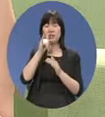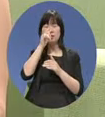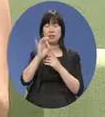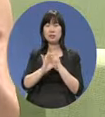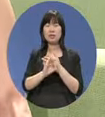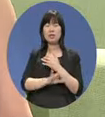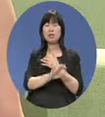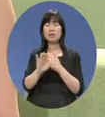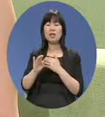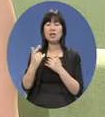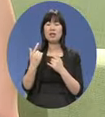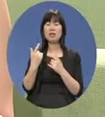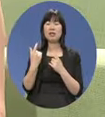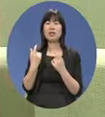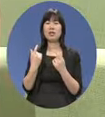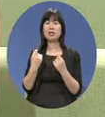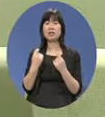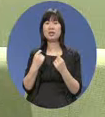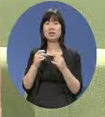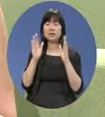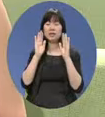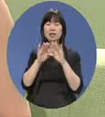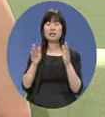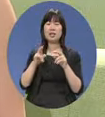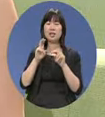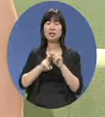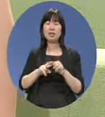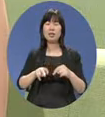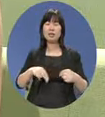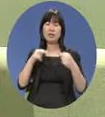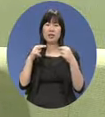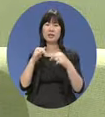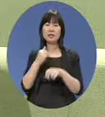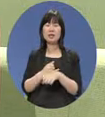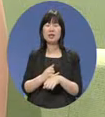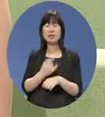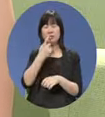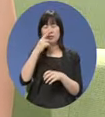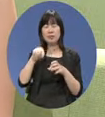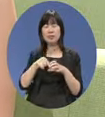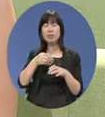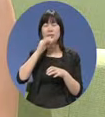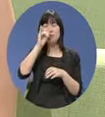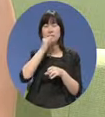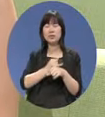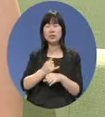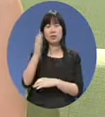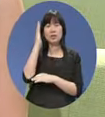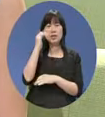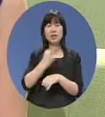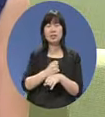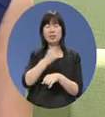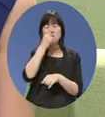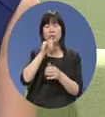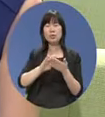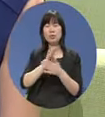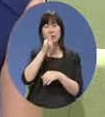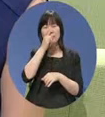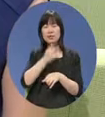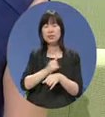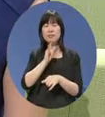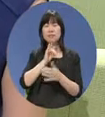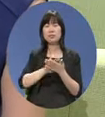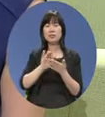놓으면은 우리가 그런 책상에 앉아서 같이 모여서 마주 앉아서 뭐 진짜 커피도 마시고 이야기도 하고 놀이도 할 수 있는